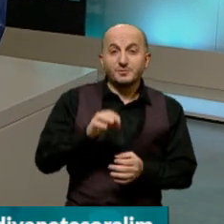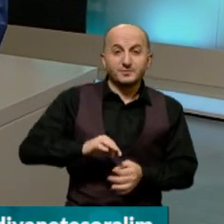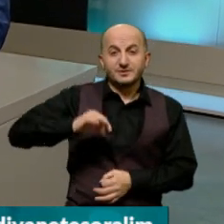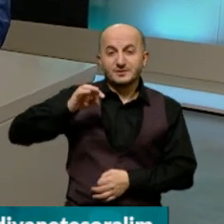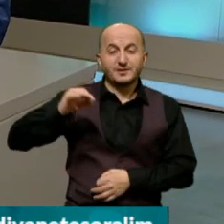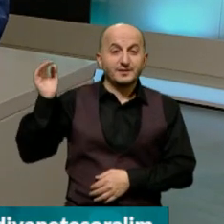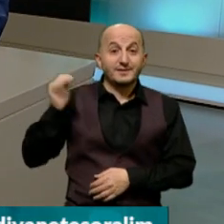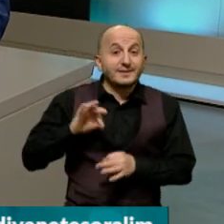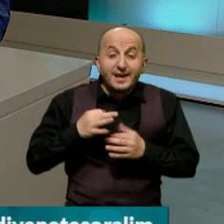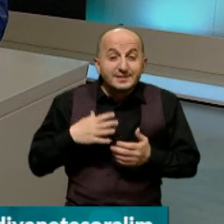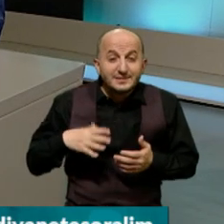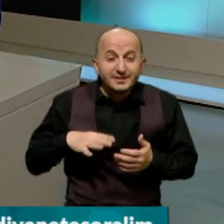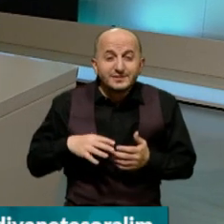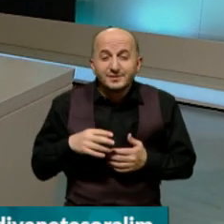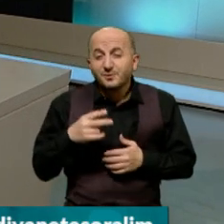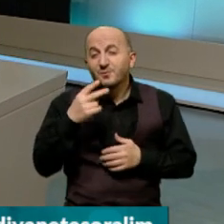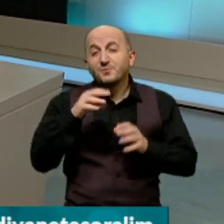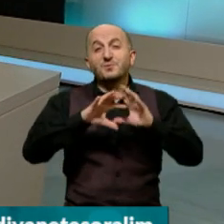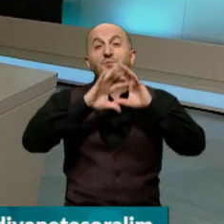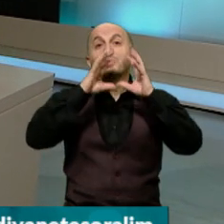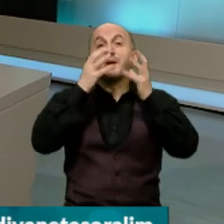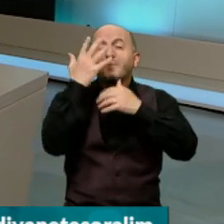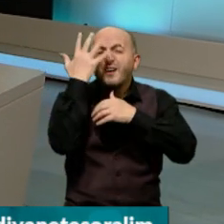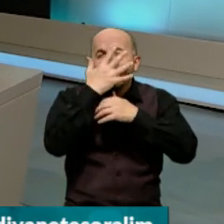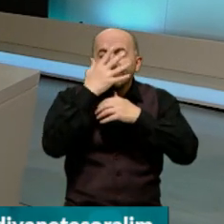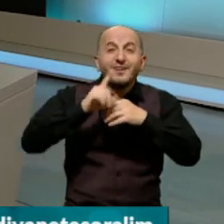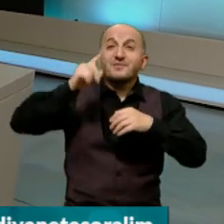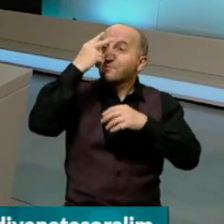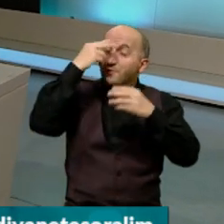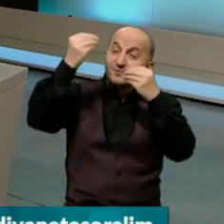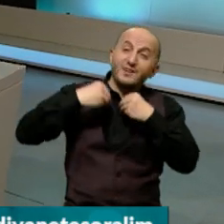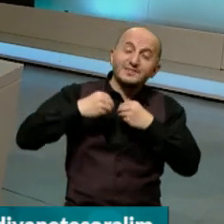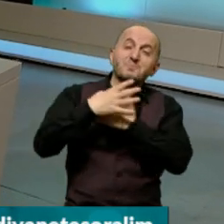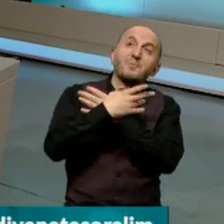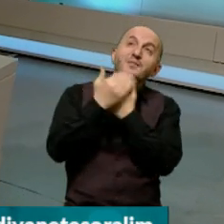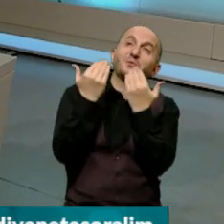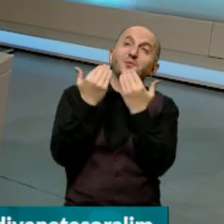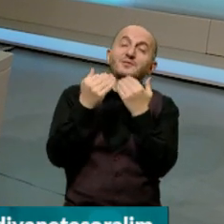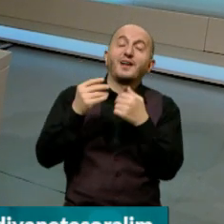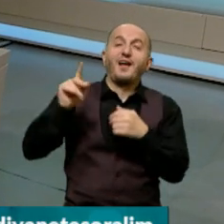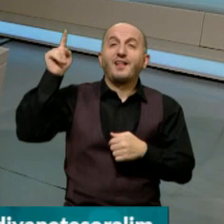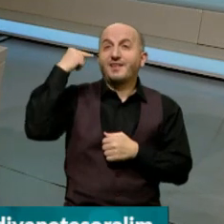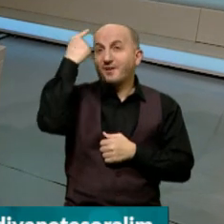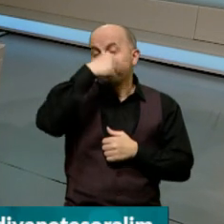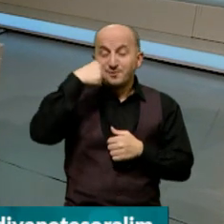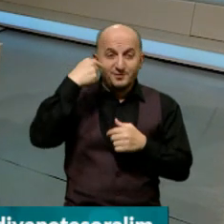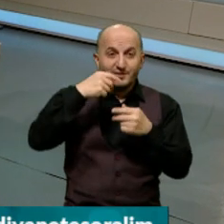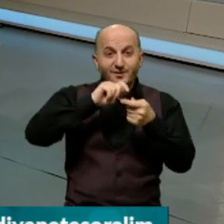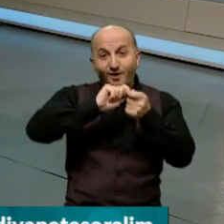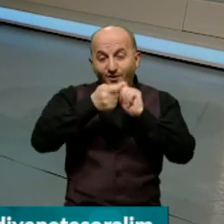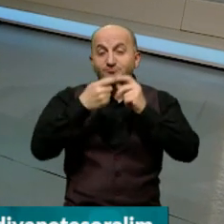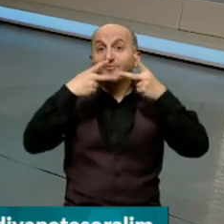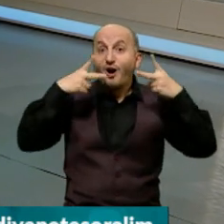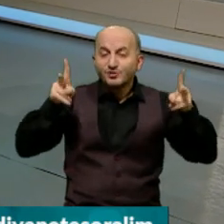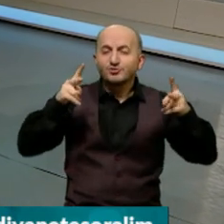Ne istersin diyor. Dünyam karanlık, Allah gözlerimi versin diyor. Melek de dua ediyor. Allah gözlerini iade ediyor. İşte